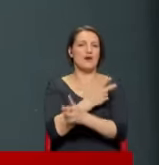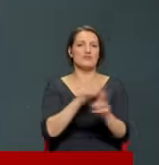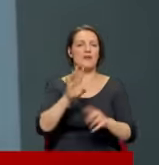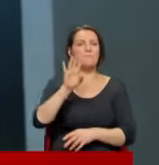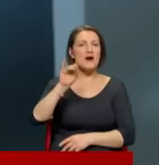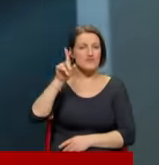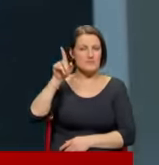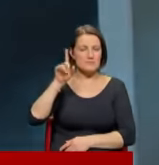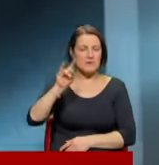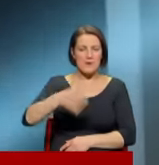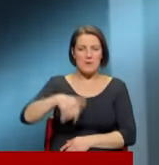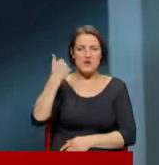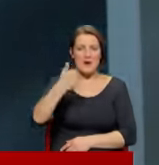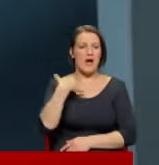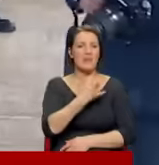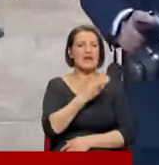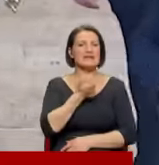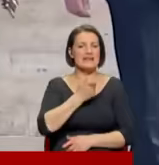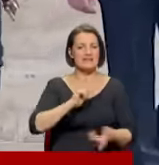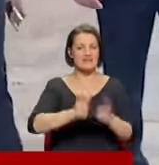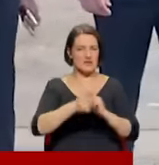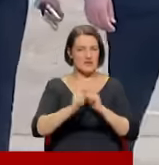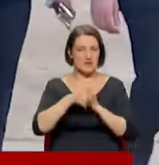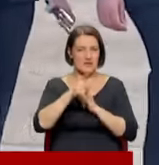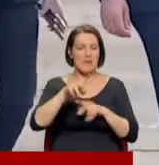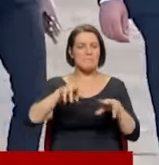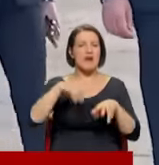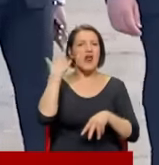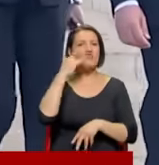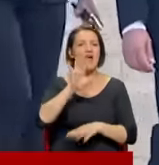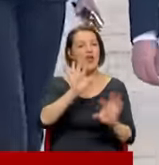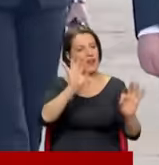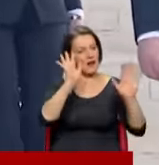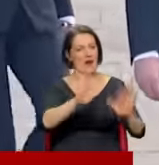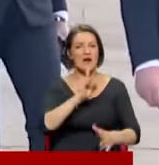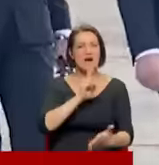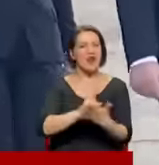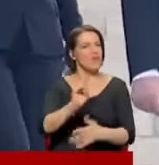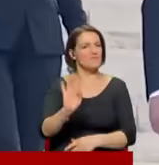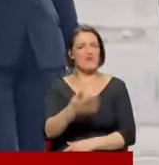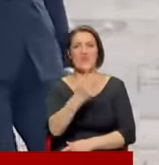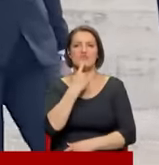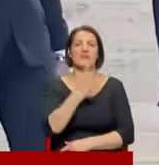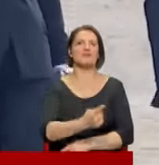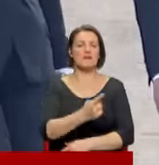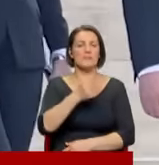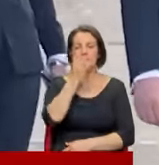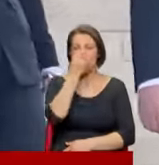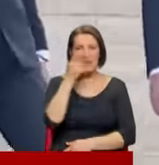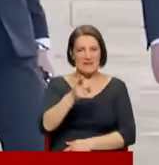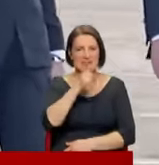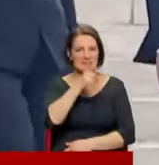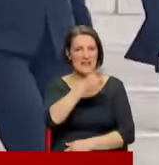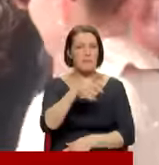Bahçeli anayasa değişikliğine destek vurgusuyla Akşener'e partinin başında kal kararından vazgeç dedi. Bahçeli'nin